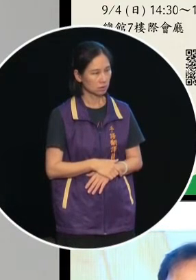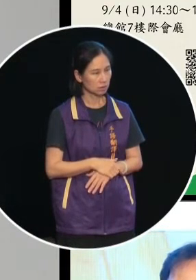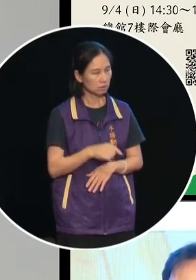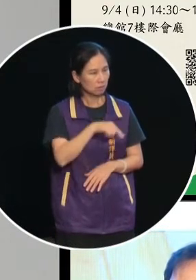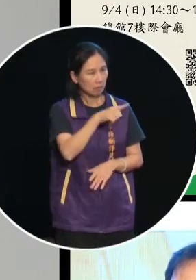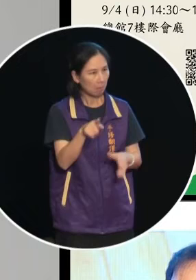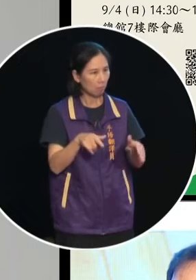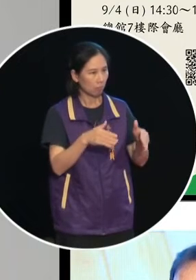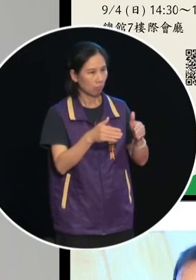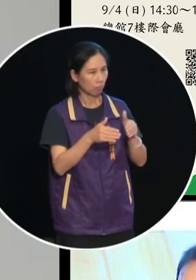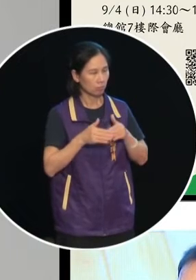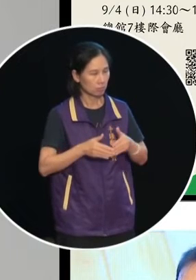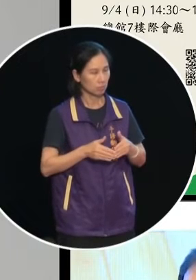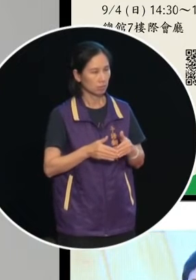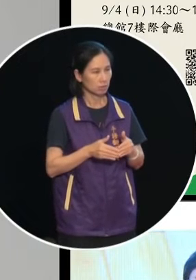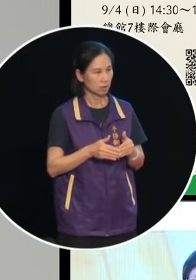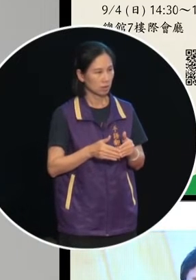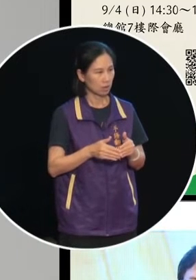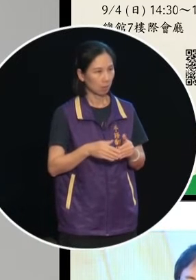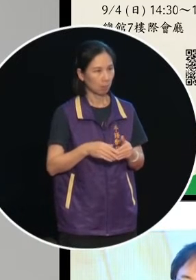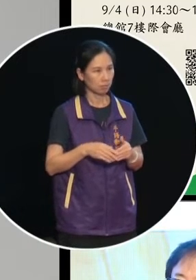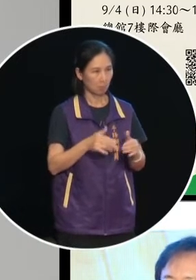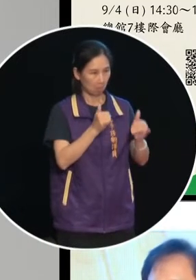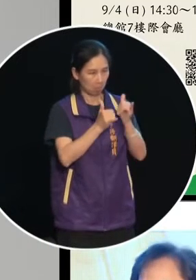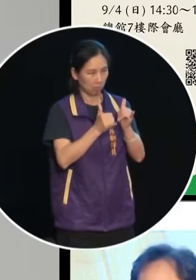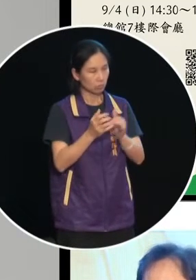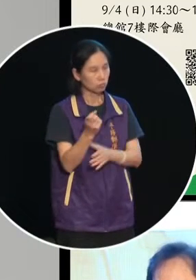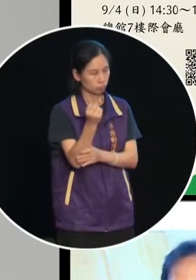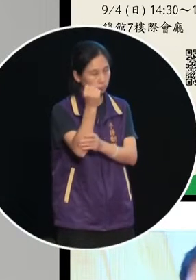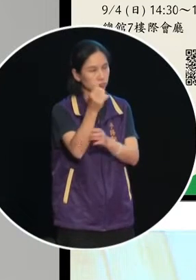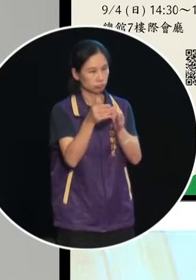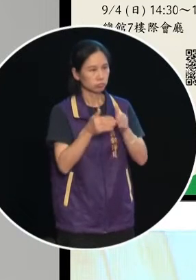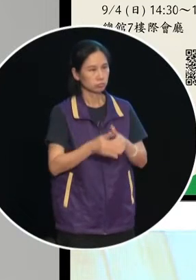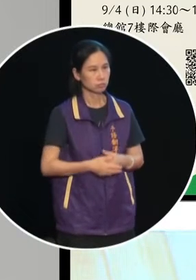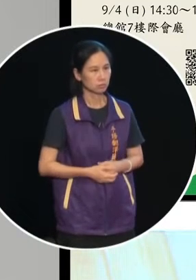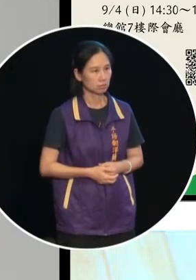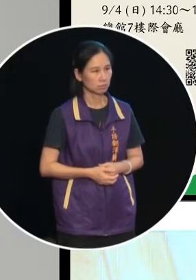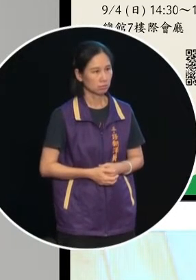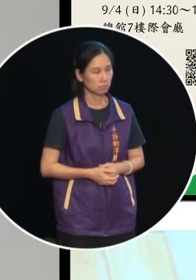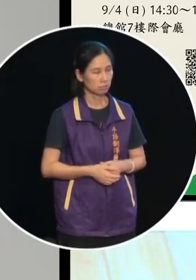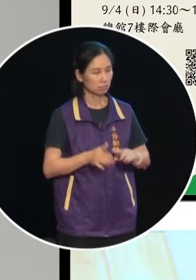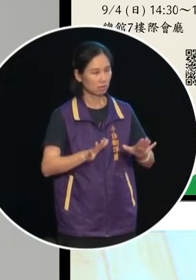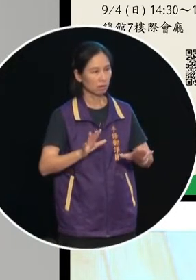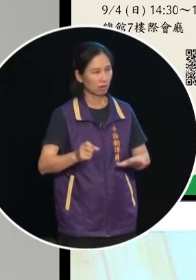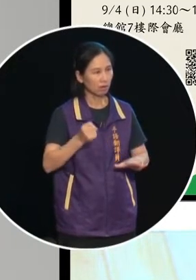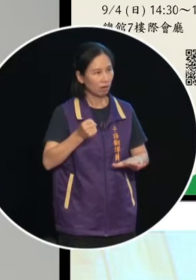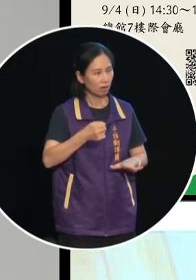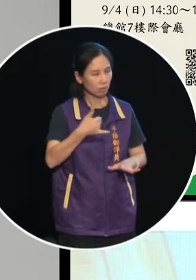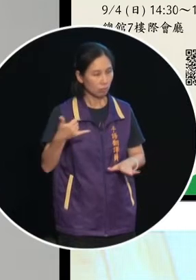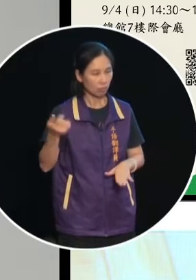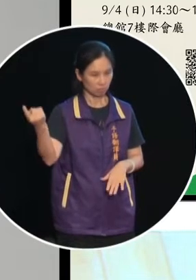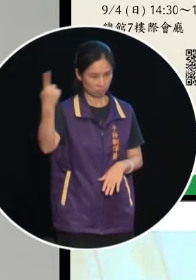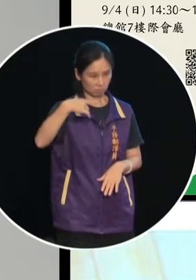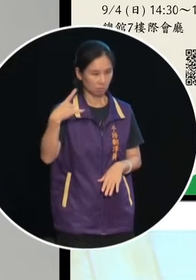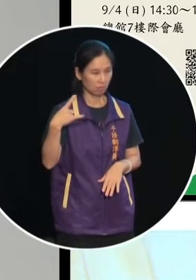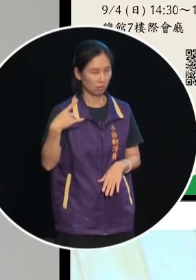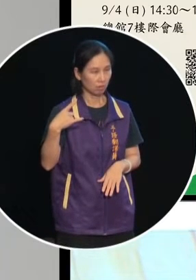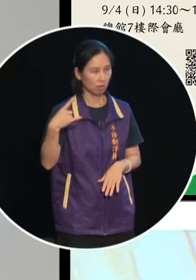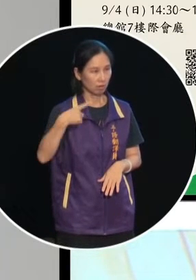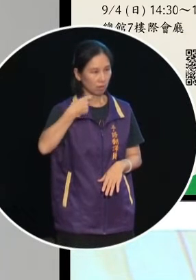要选民的支持。那么他们呢？现在的议员到台湾来见